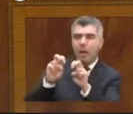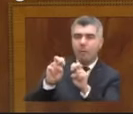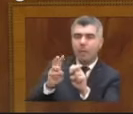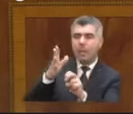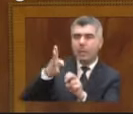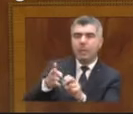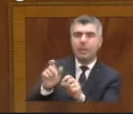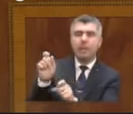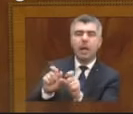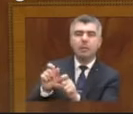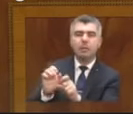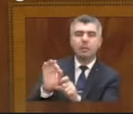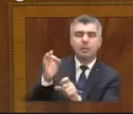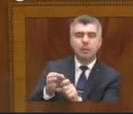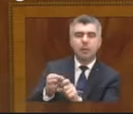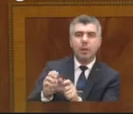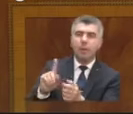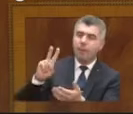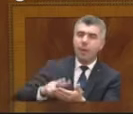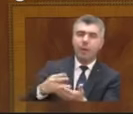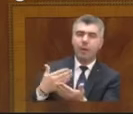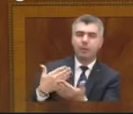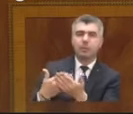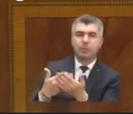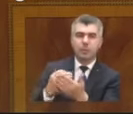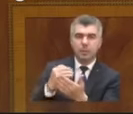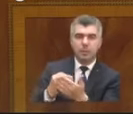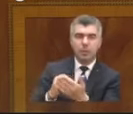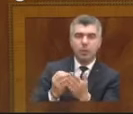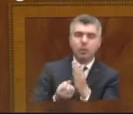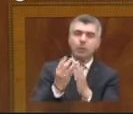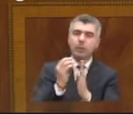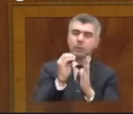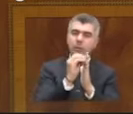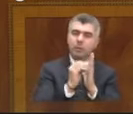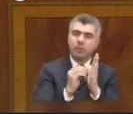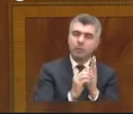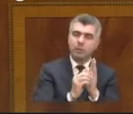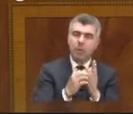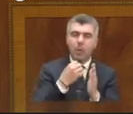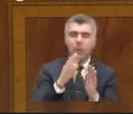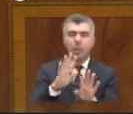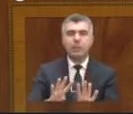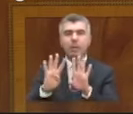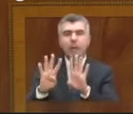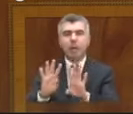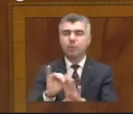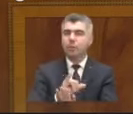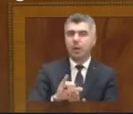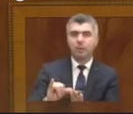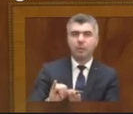الباسكولمون يعني ديال الناس اللي كانت عندهم، دوزناهم في لو نوفو سيستيم. ما تقولوش لنا 18، حنا ما